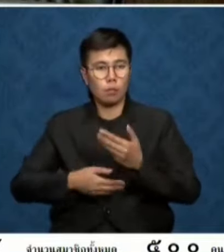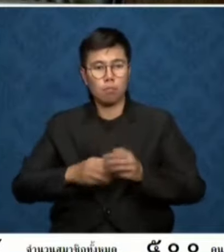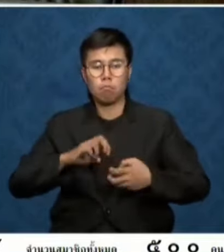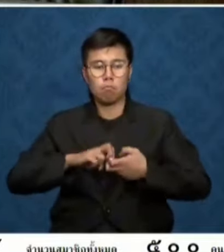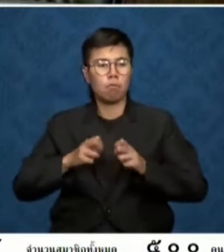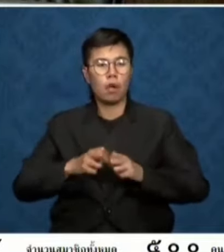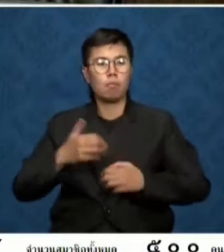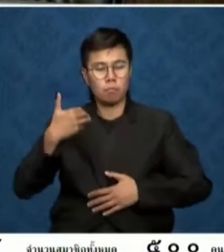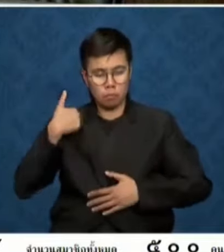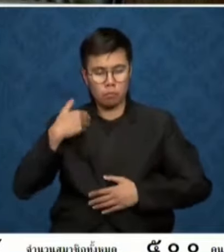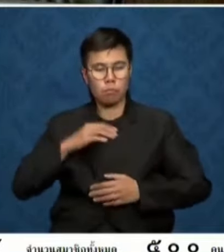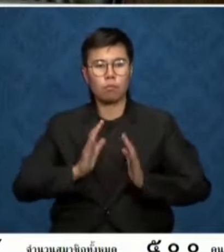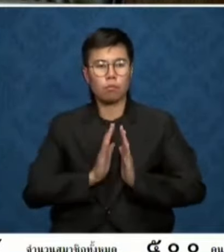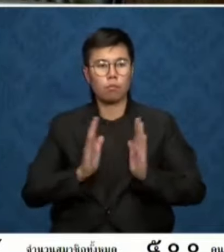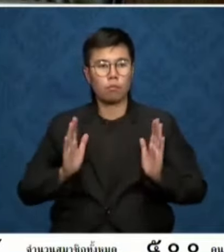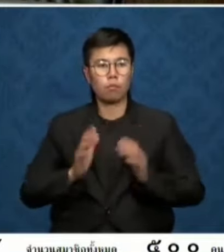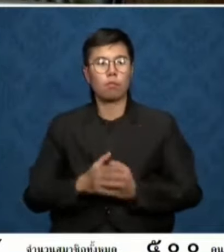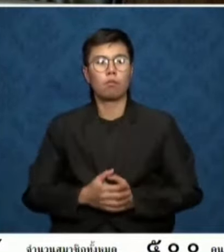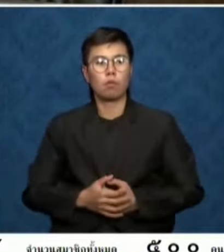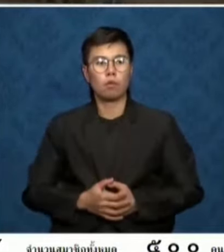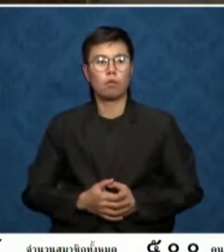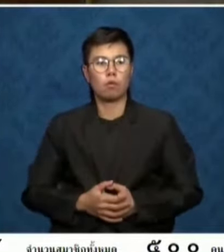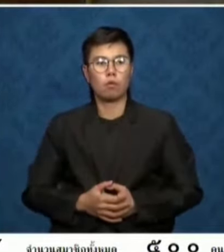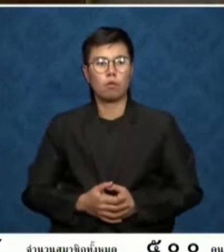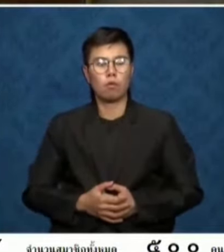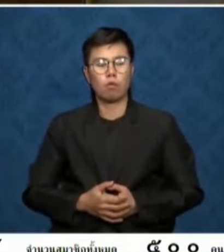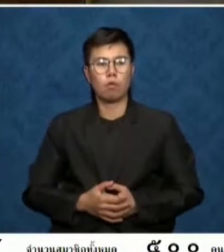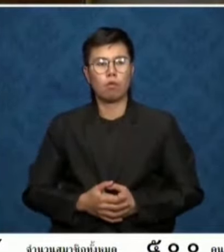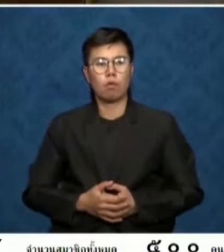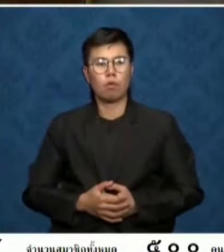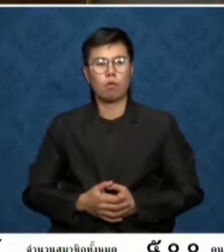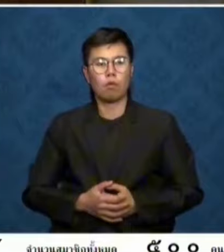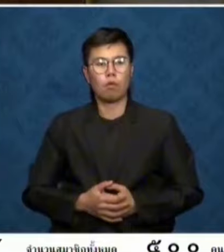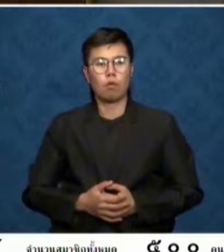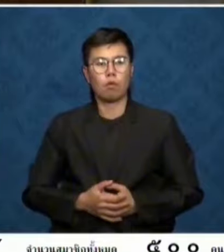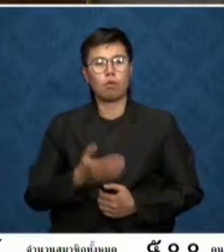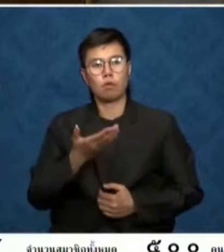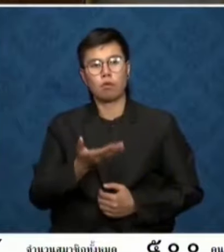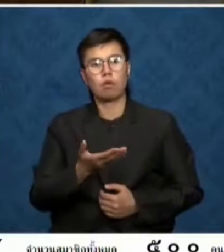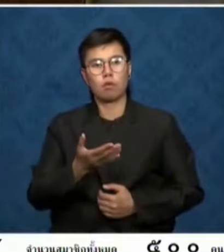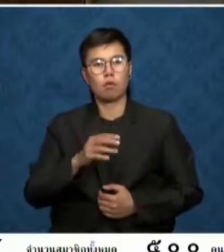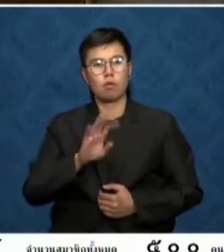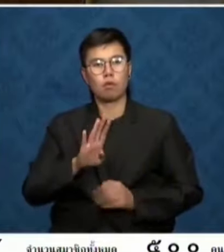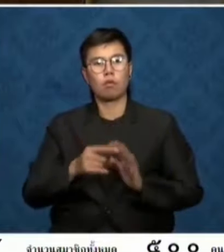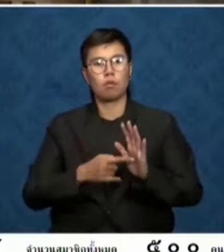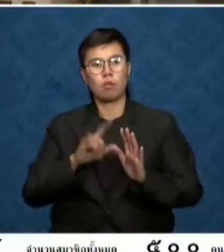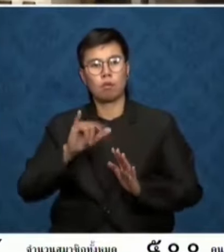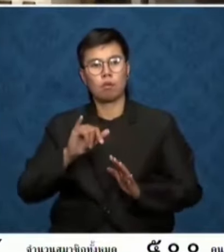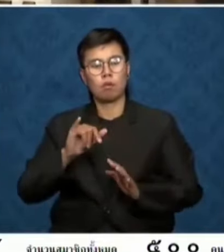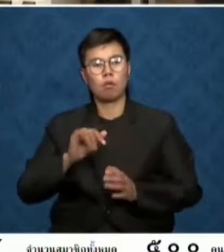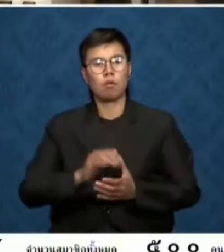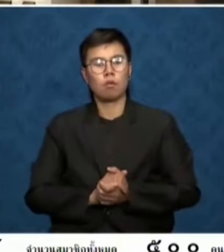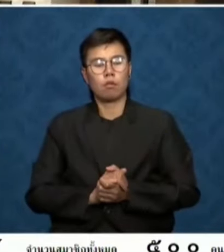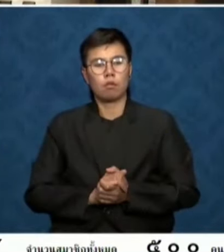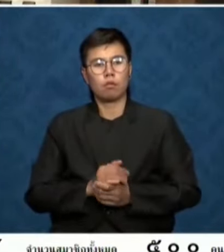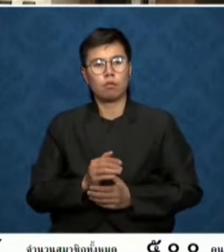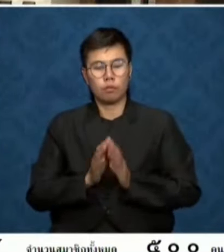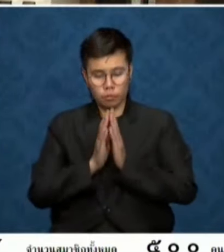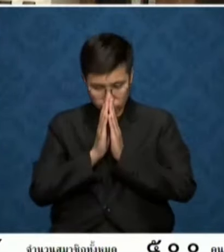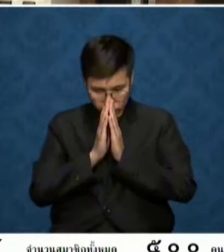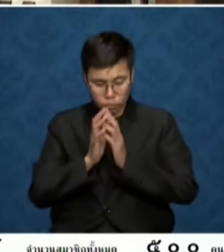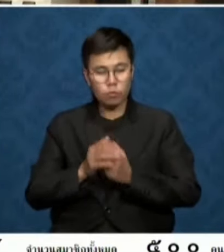ครับ ขอบคุณครับขอเชิญท่านบัญชาเดชเจริญสิริกุลครับ กับเรียนท่านประธานสภาผู้